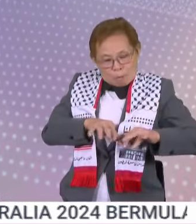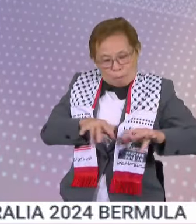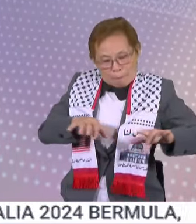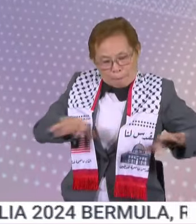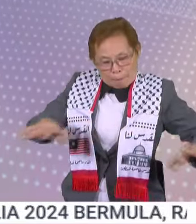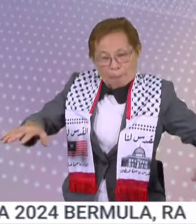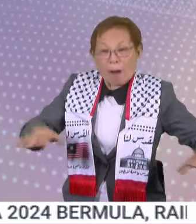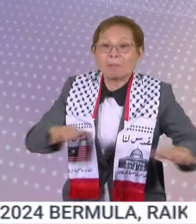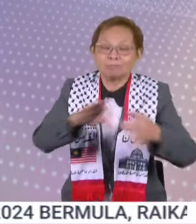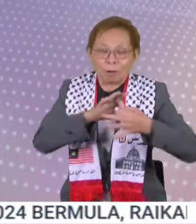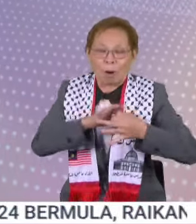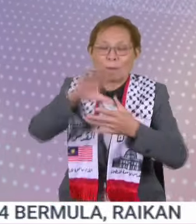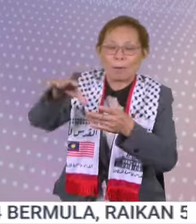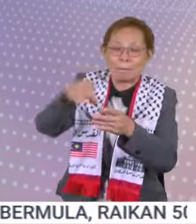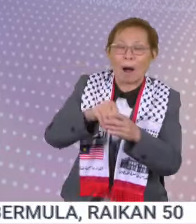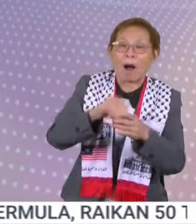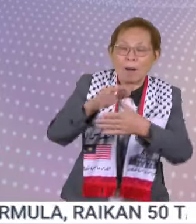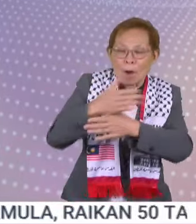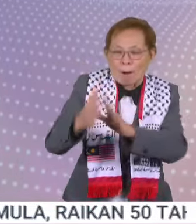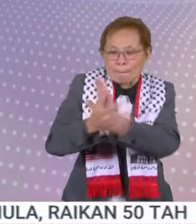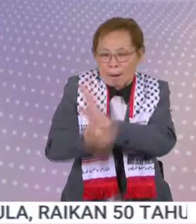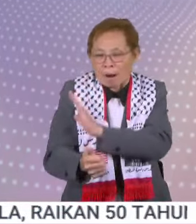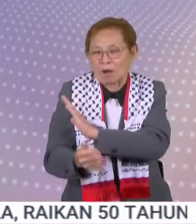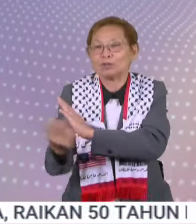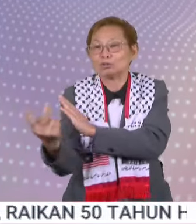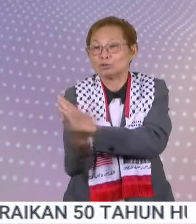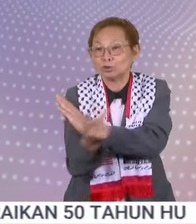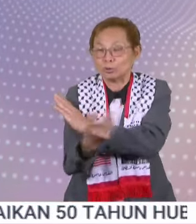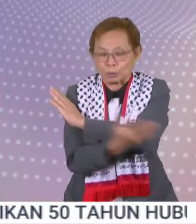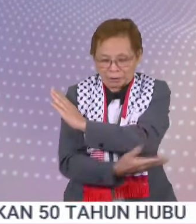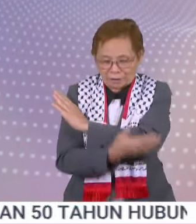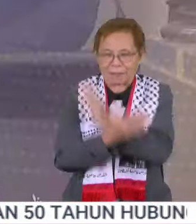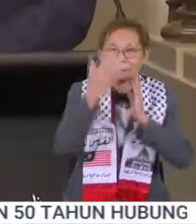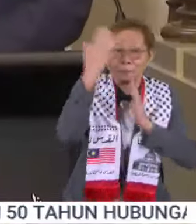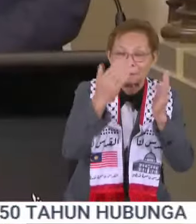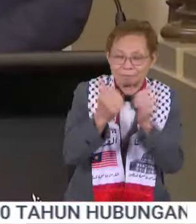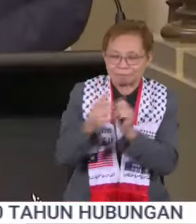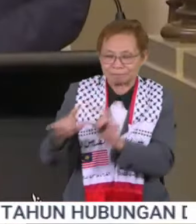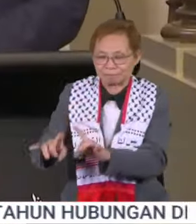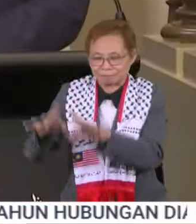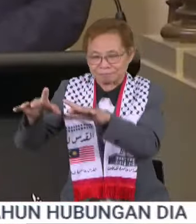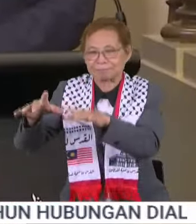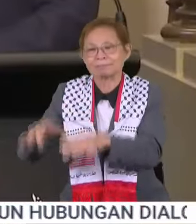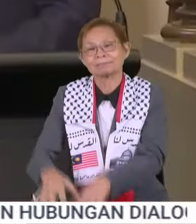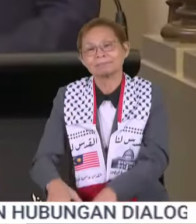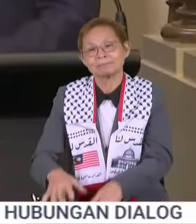kerjasama melibatkan perkongsian kemahiran kedua-dua negara.